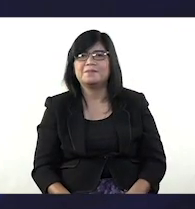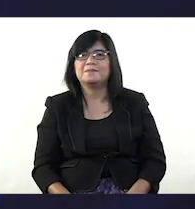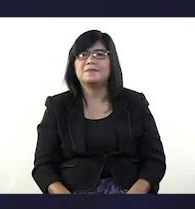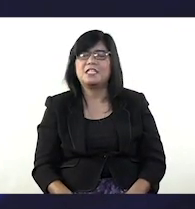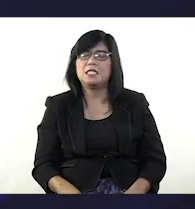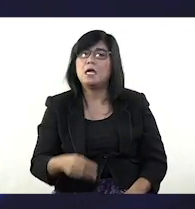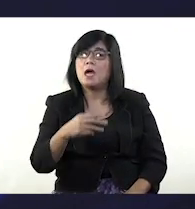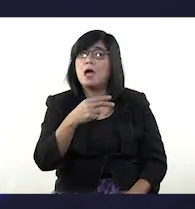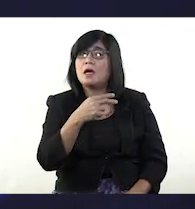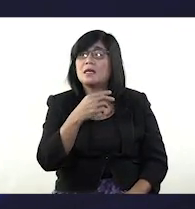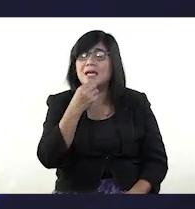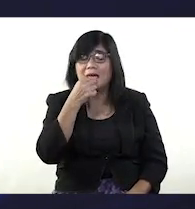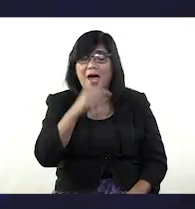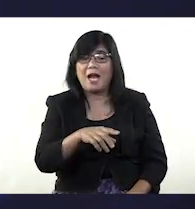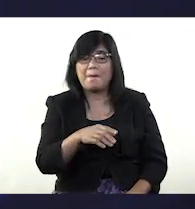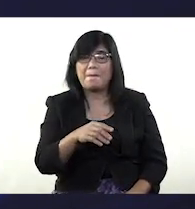pembusukan